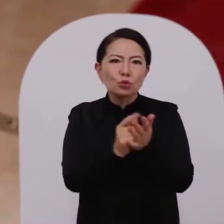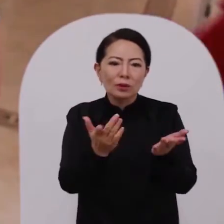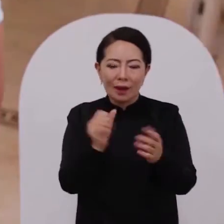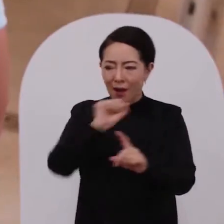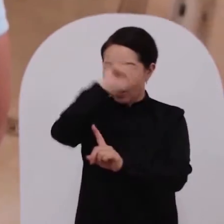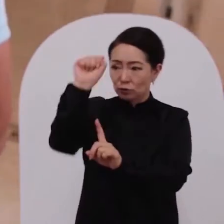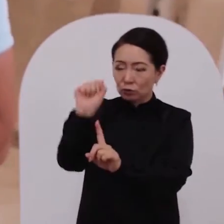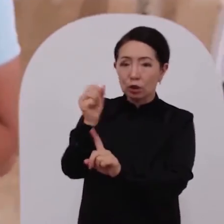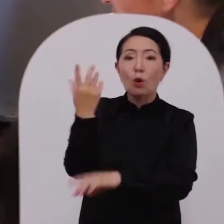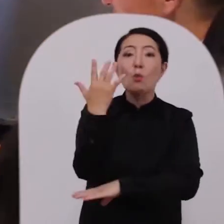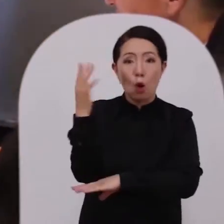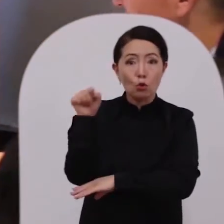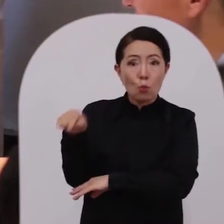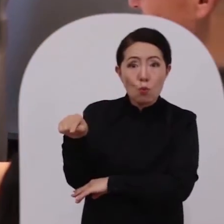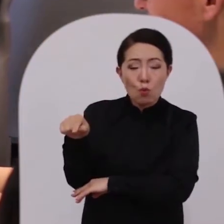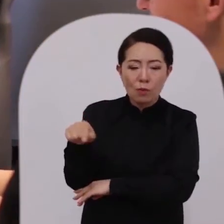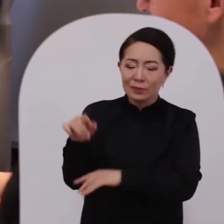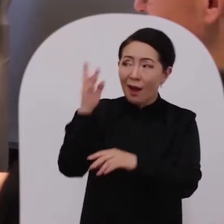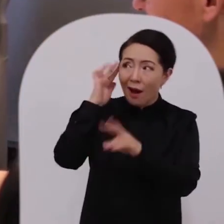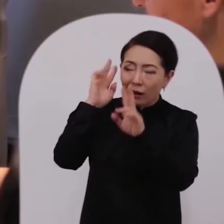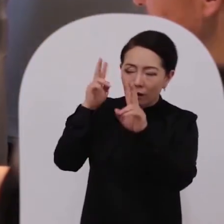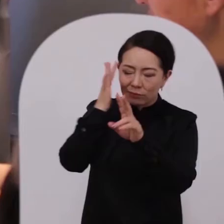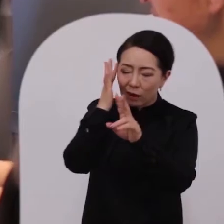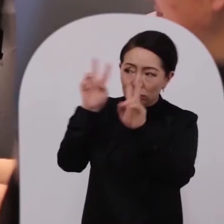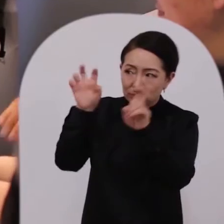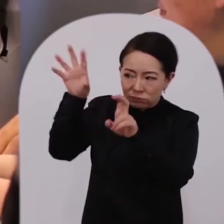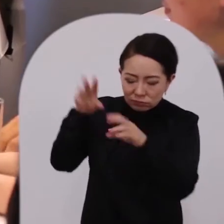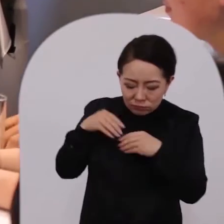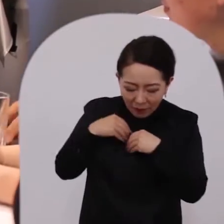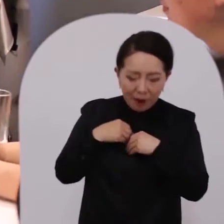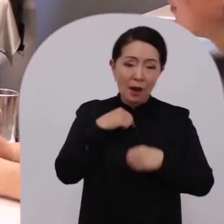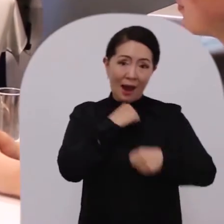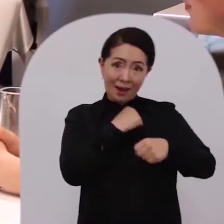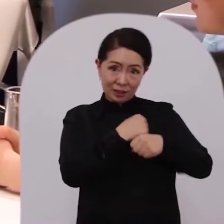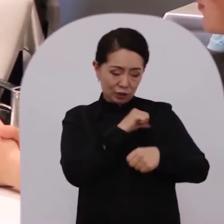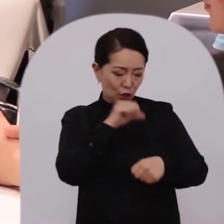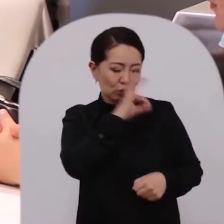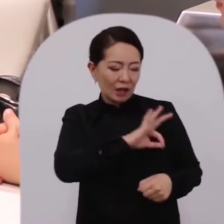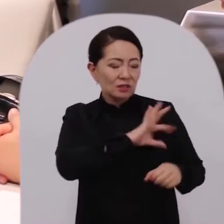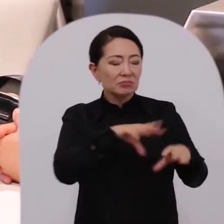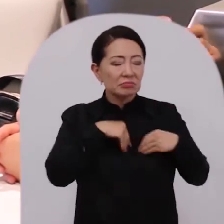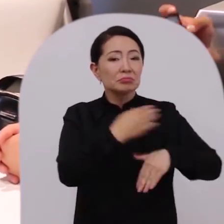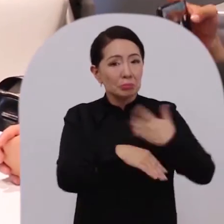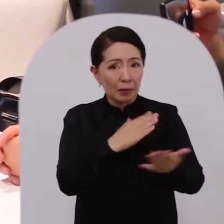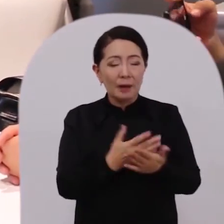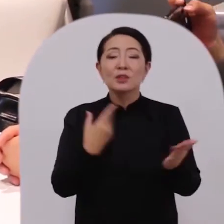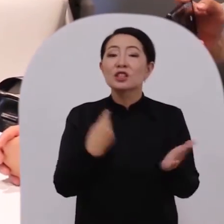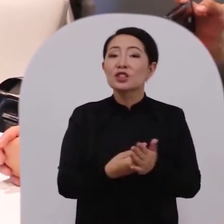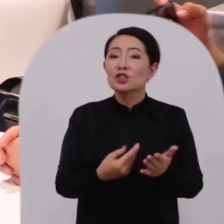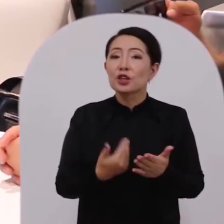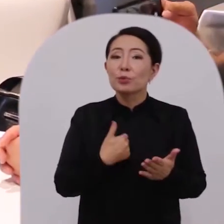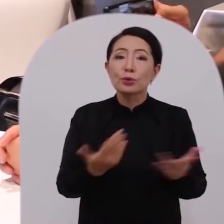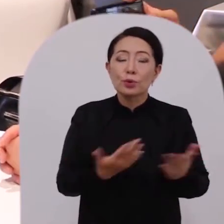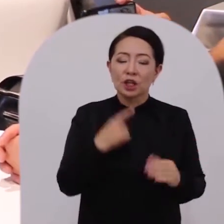аргачлал нь асуудал юм байна тийм. Энэ аргачлалаар бол яг энэ аргачлалыг одоо би яг ажил дээрээ ч гэсэн шууд аваад хэрэгжүүлж байгаа. Жишээлбэл